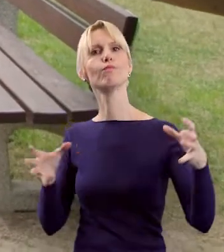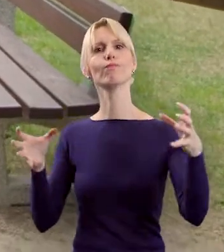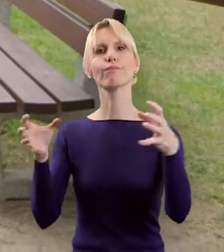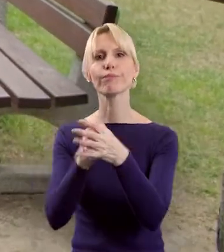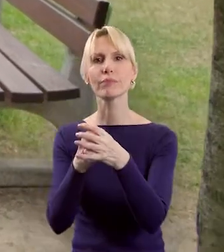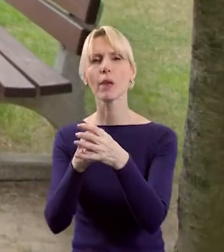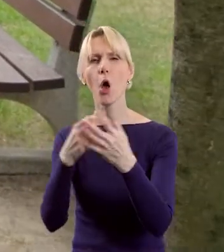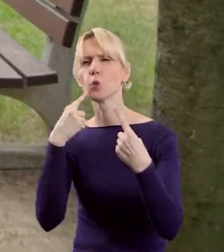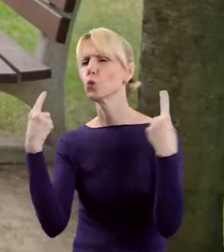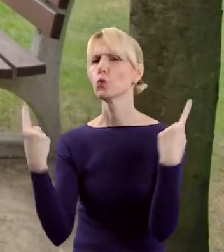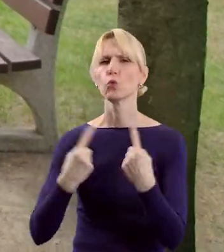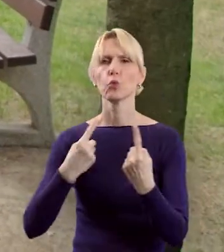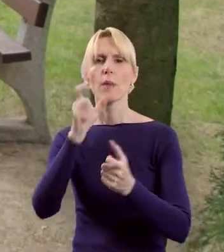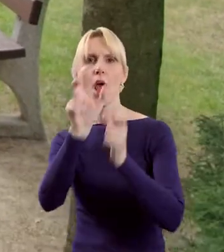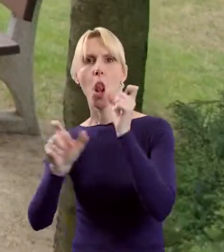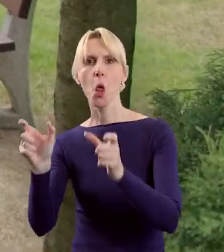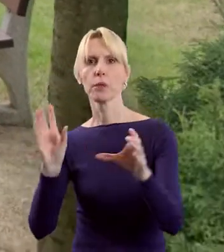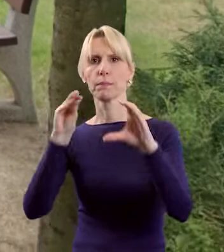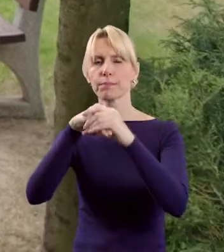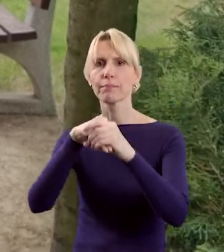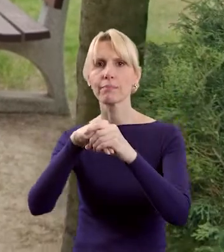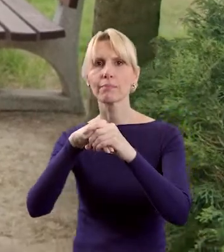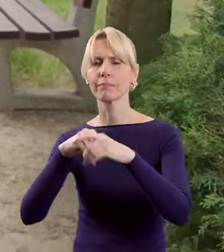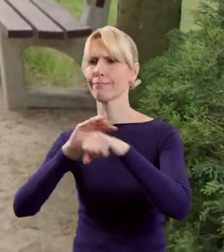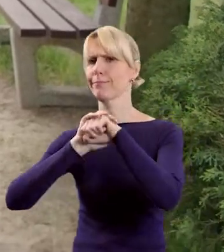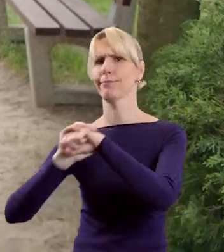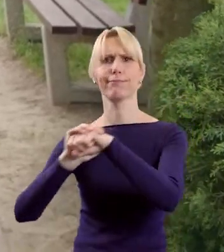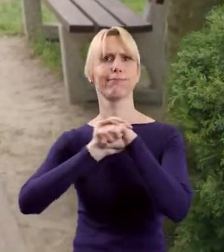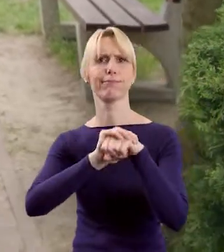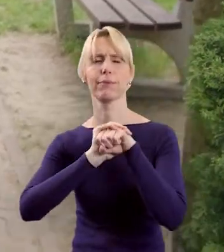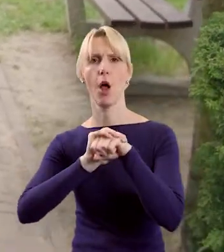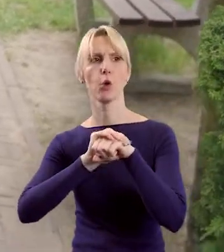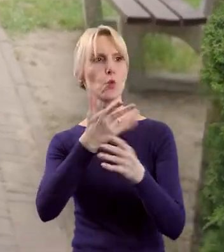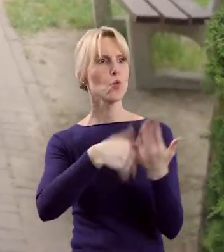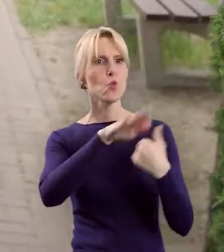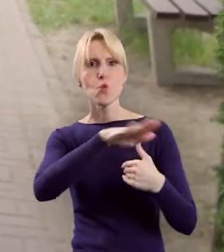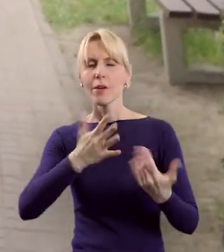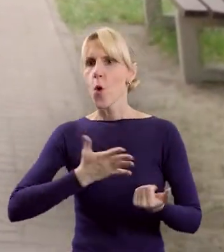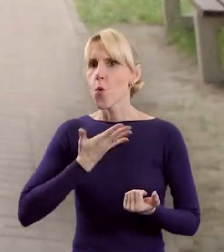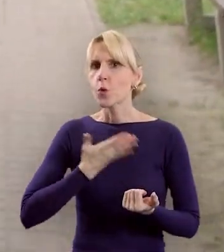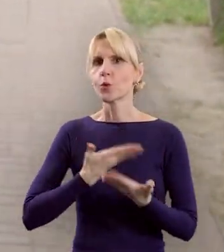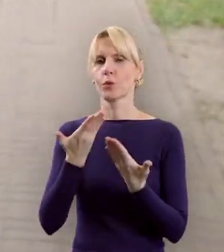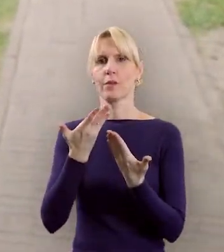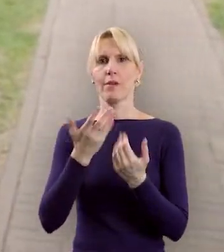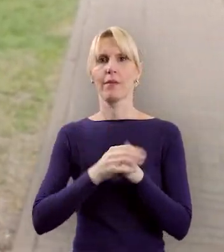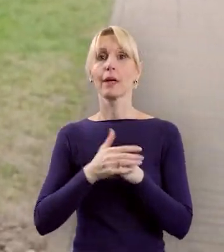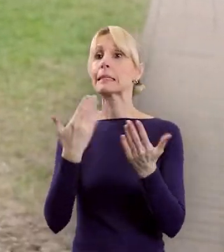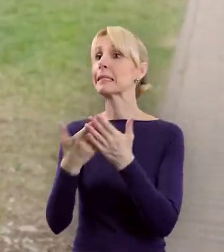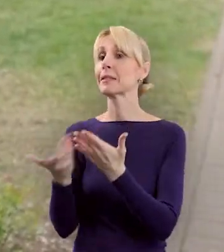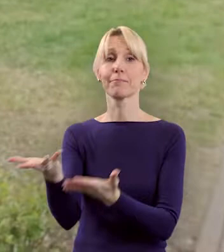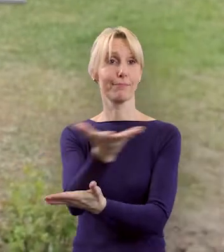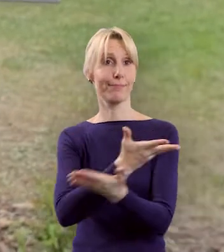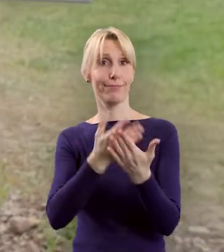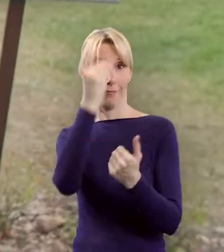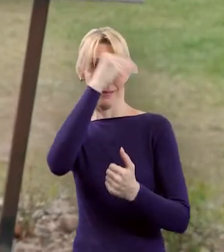grono fantastycznych ludzi. Przyjaźnimy się, naprawdę się przyjaźnimy i czują to nasi uczniowie, czują to nasze dzieci. I może dlatego tak